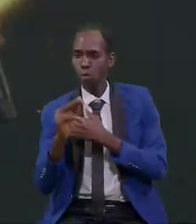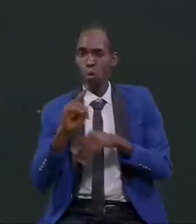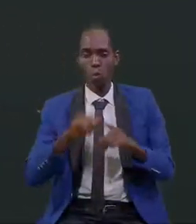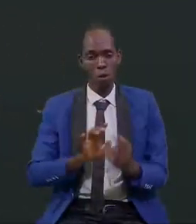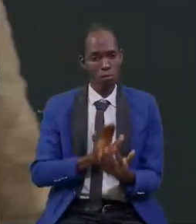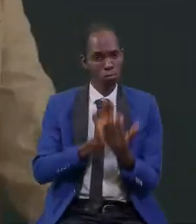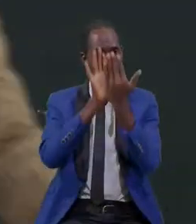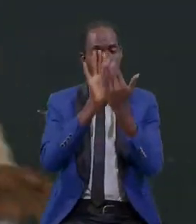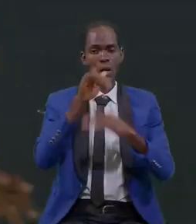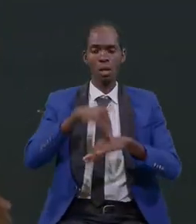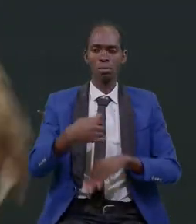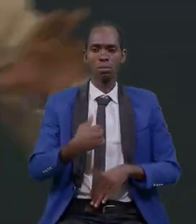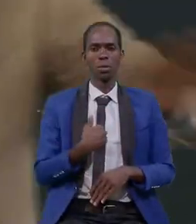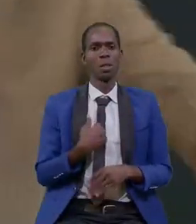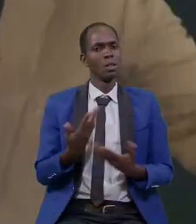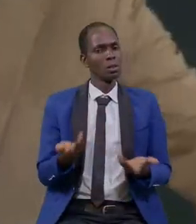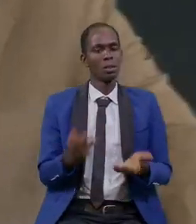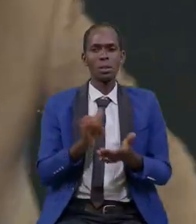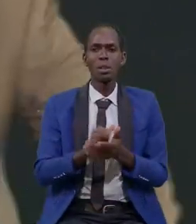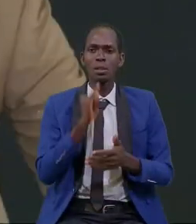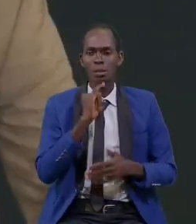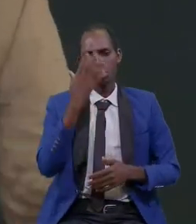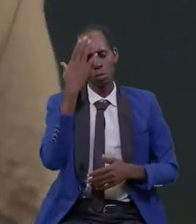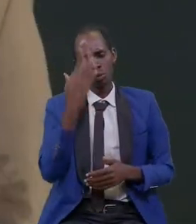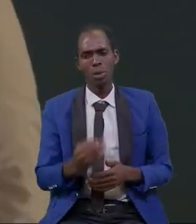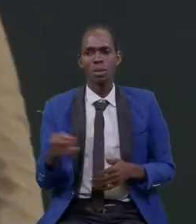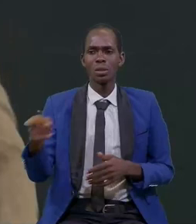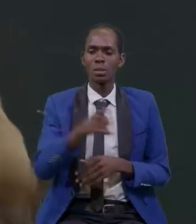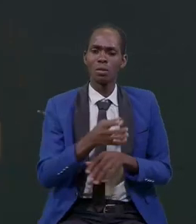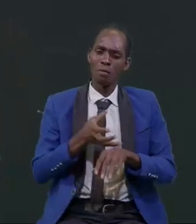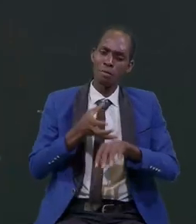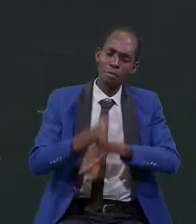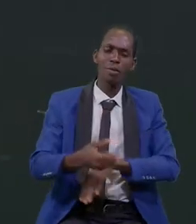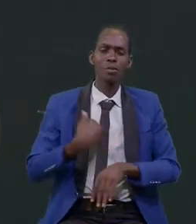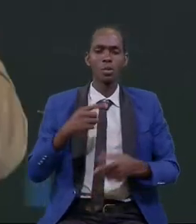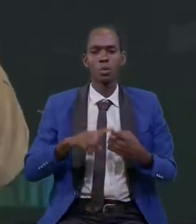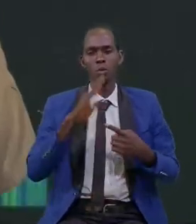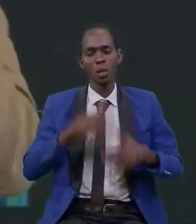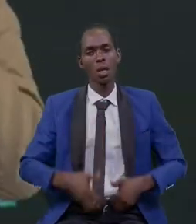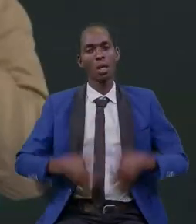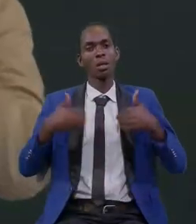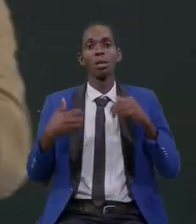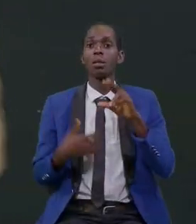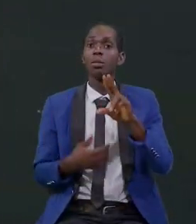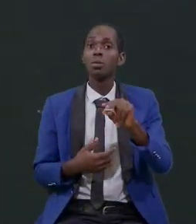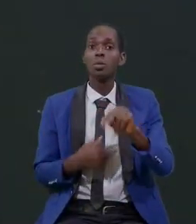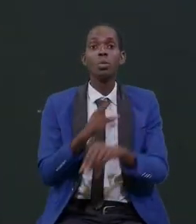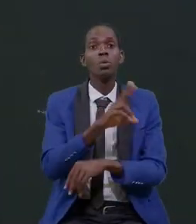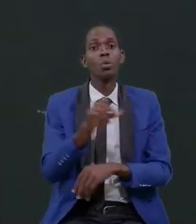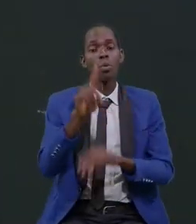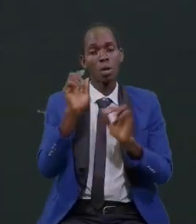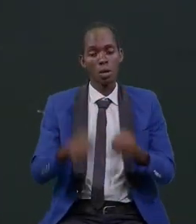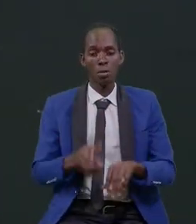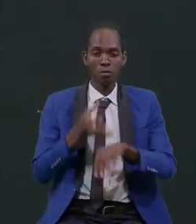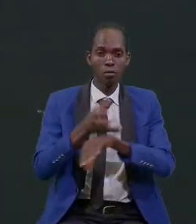devant toi, en ta présence. Alors, ils me poussent à la colère. Non, personne ne peut te pousser à la